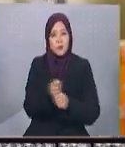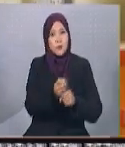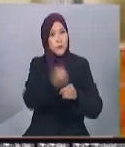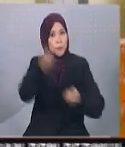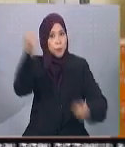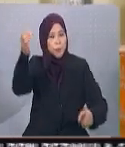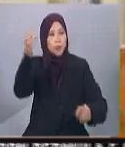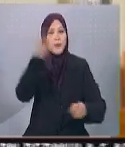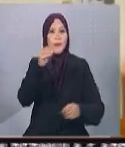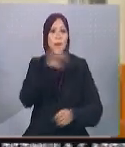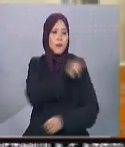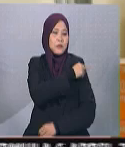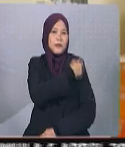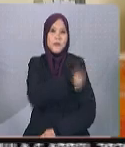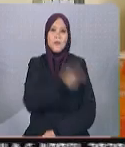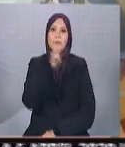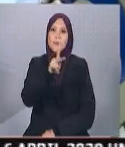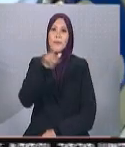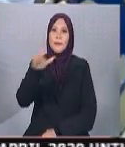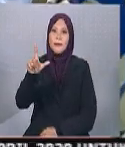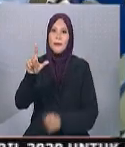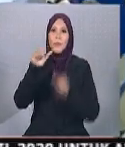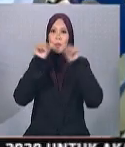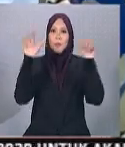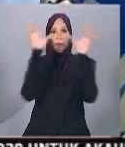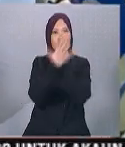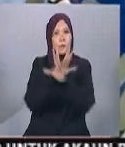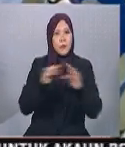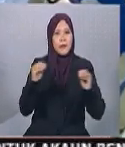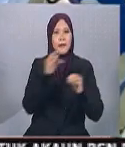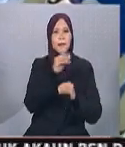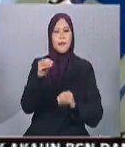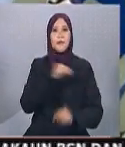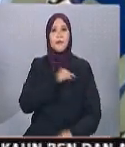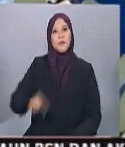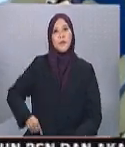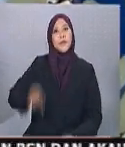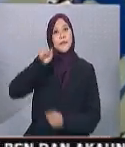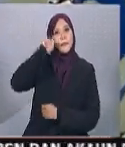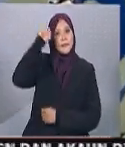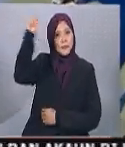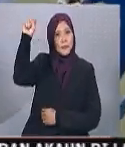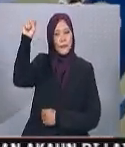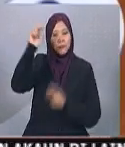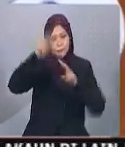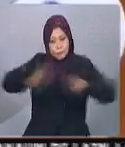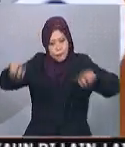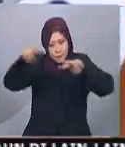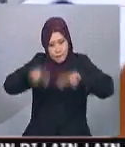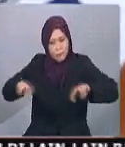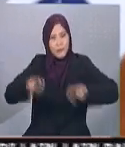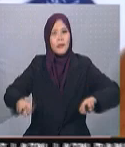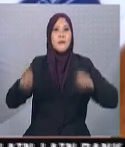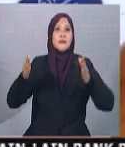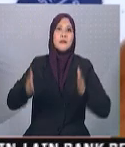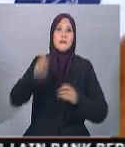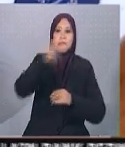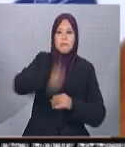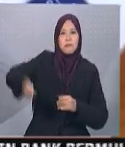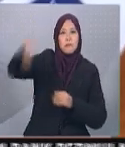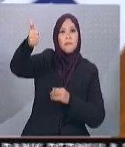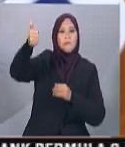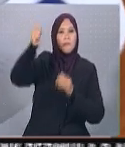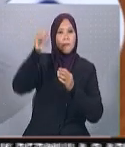Buloh dan hospital Kuala Lumpur Hospital umum sawah dan Hospital coinanalyst di Sabah penyelidikan akan diketuai oleh pakar perunding